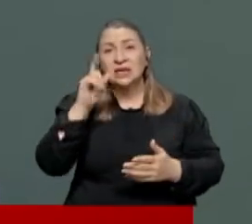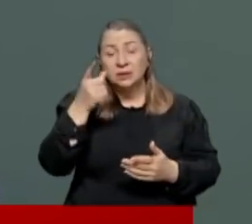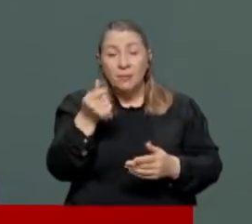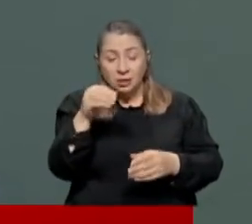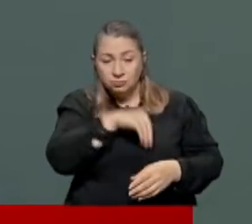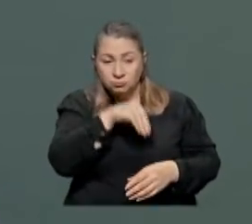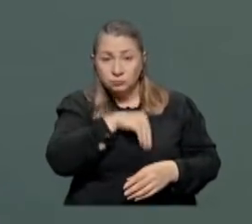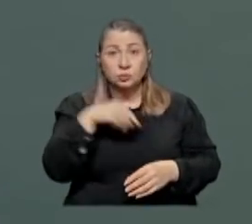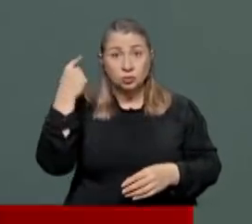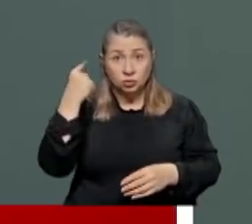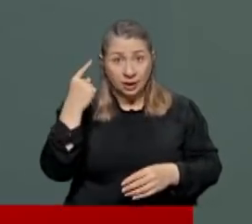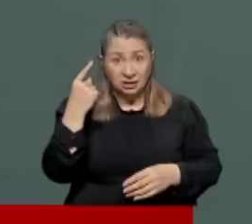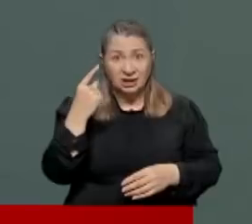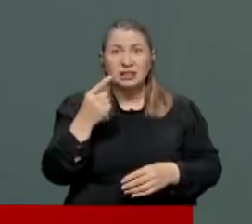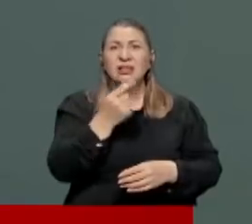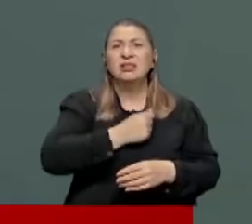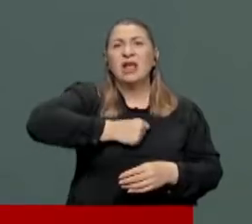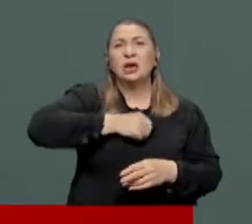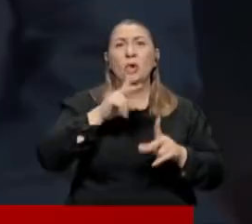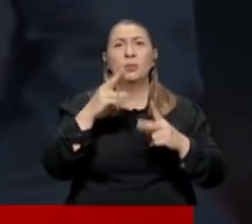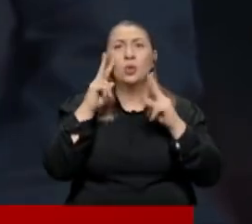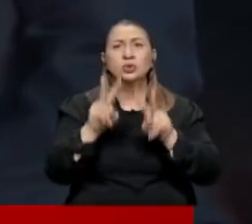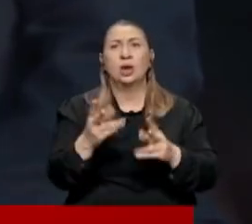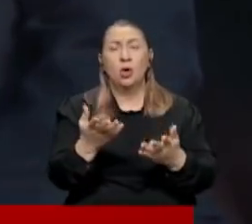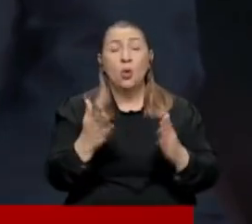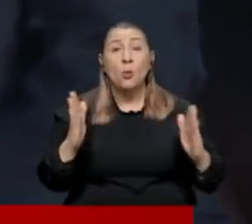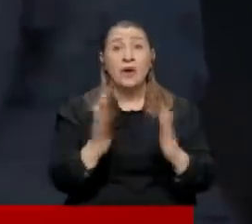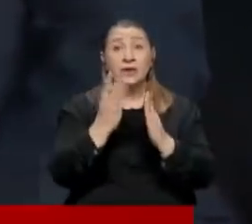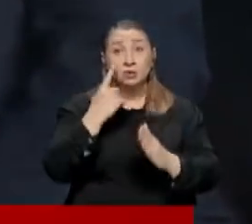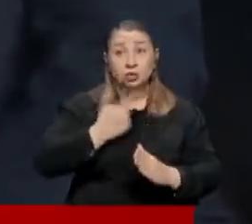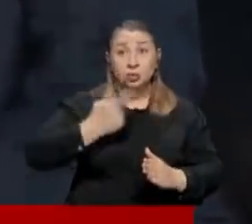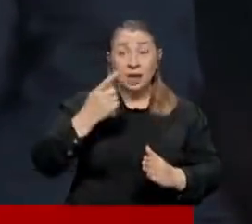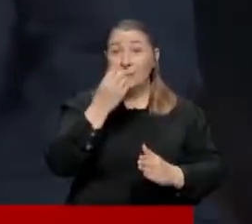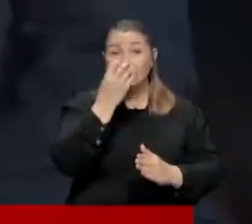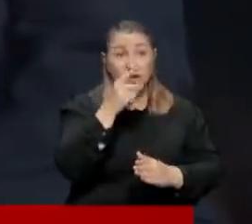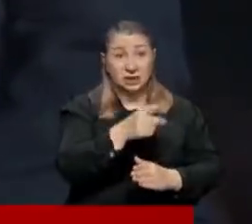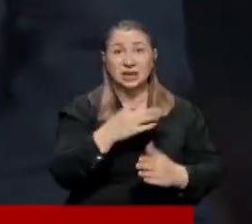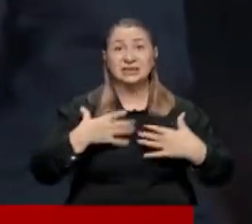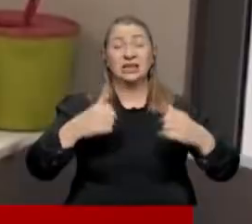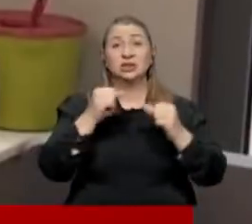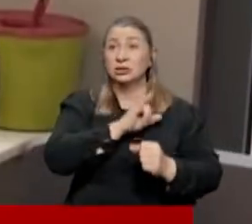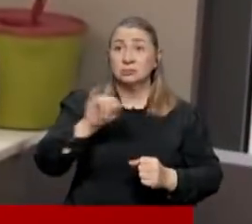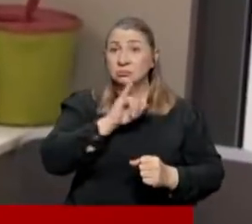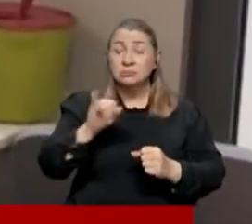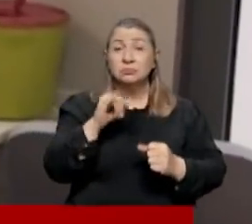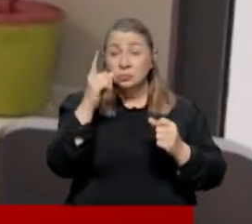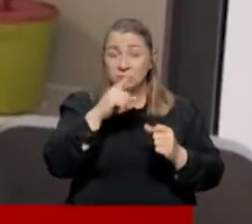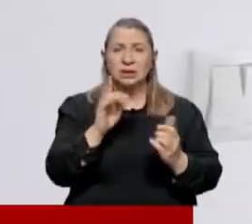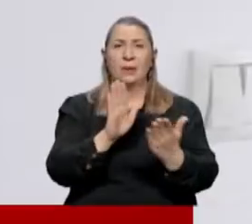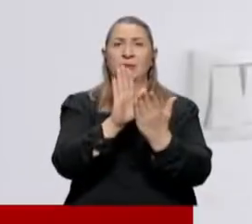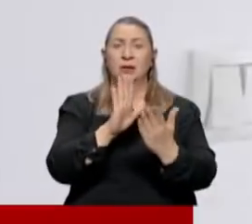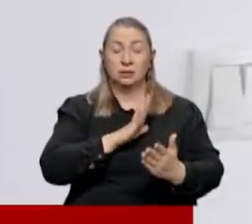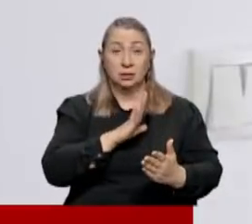sadece ceplerine girecek parayı düşünen nankörler gibi yansıtılıyor bu Elif'e cumhurbaşkanının da Bahçeli'ye de sağlıkçılara yönelik söylemleri nedeniyle